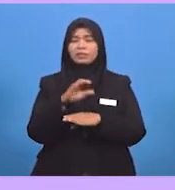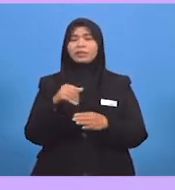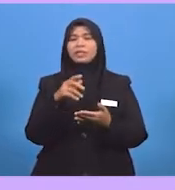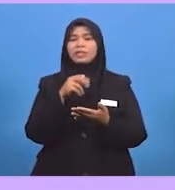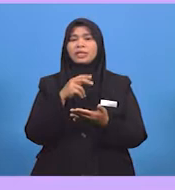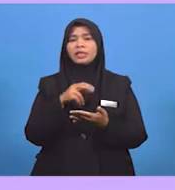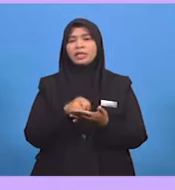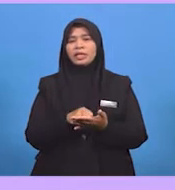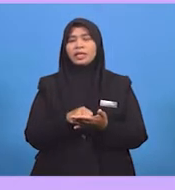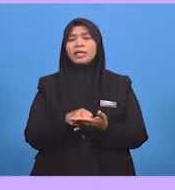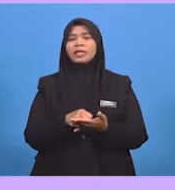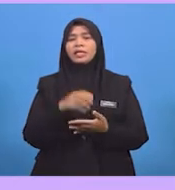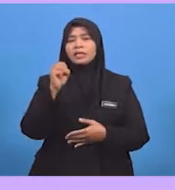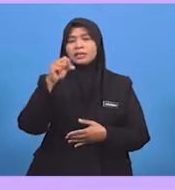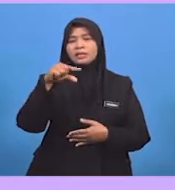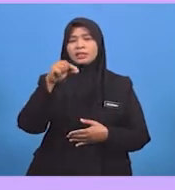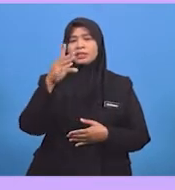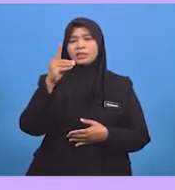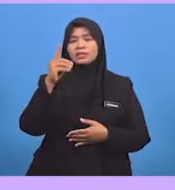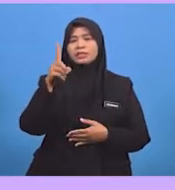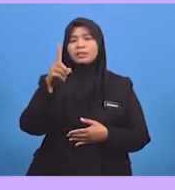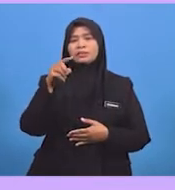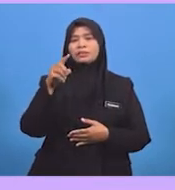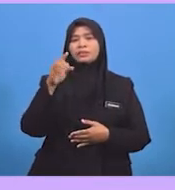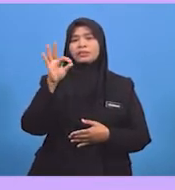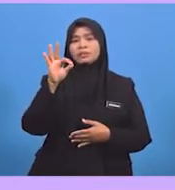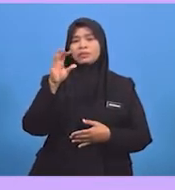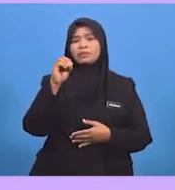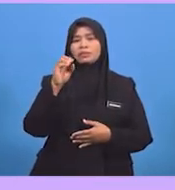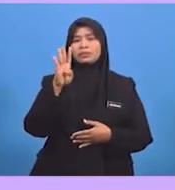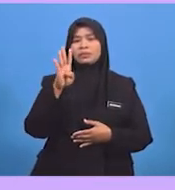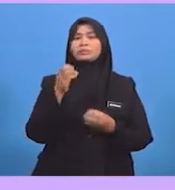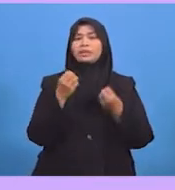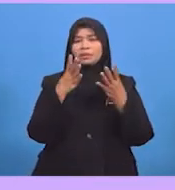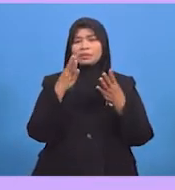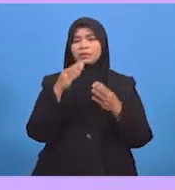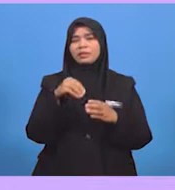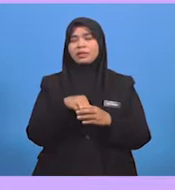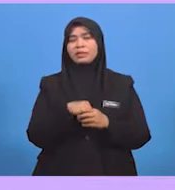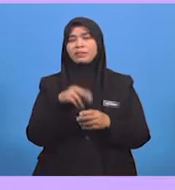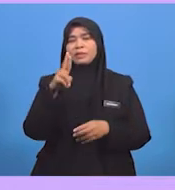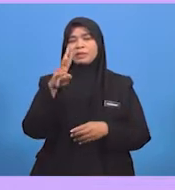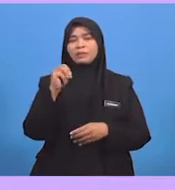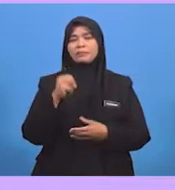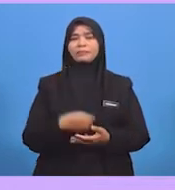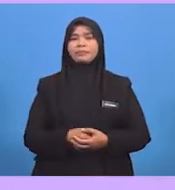SGD 1,904 semasa melancong di Singapura, berapakah nilainya dalam ringgit Malaysia?